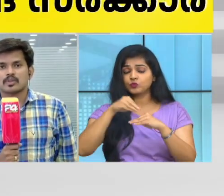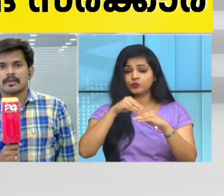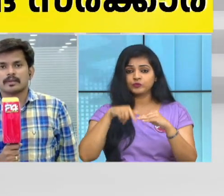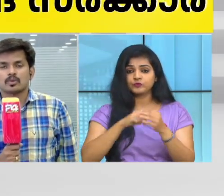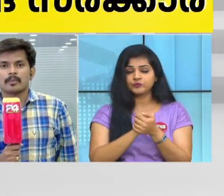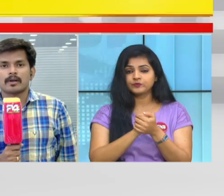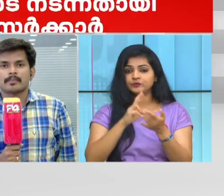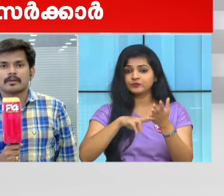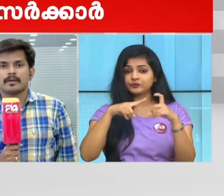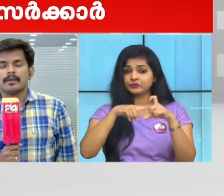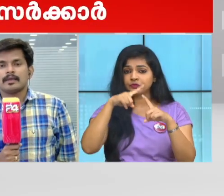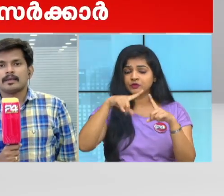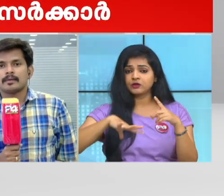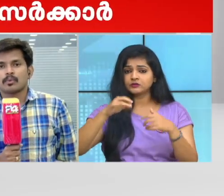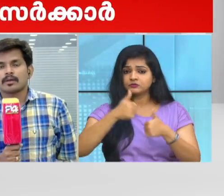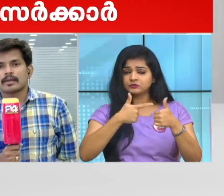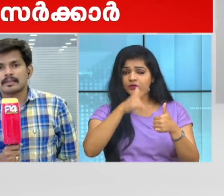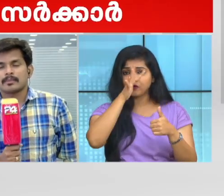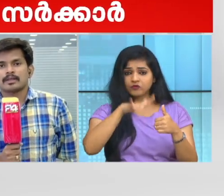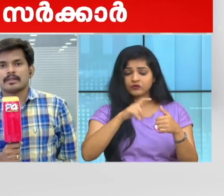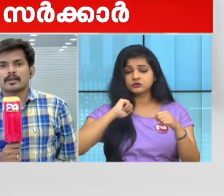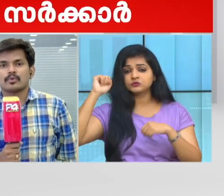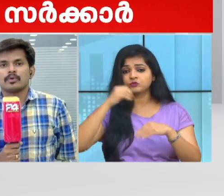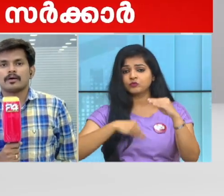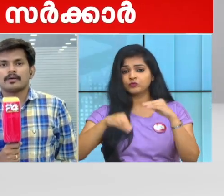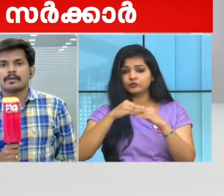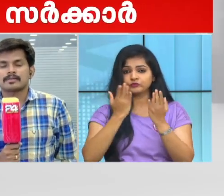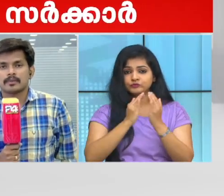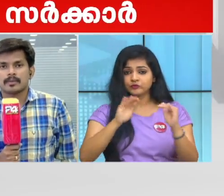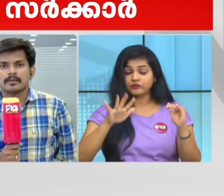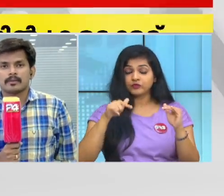പ്രതിഷേധവുമായി രംഗത്തുള്ളപ്പോഴാണ് ഇപ്പോൾ കേന്ദ്രമന്ത്രി ഇത്തരമൊരു